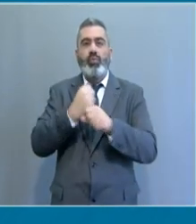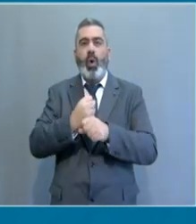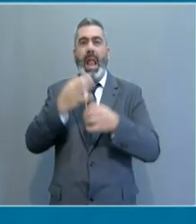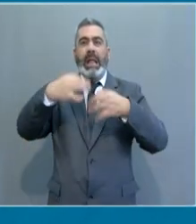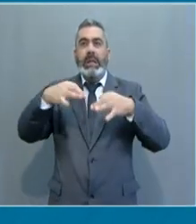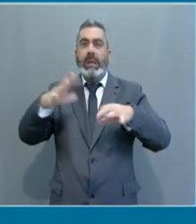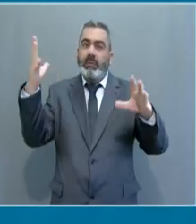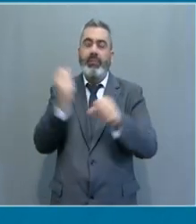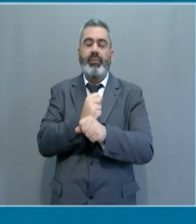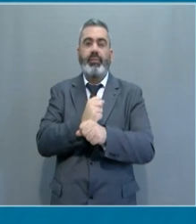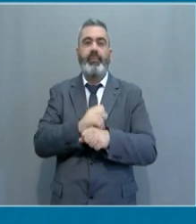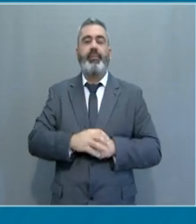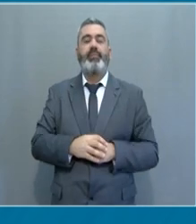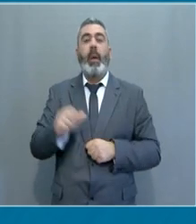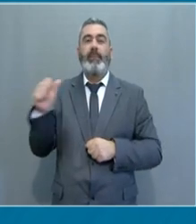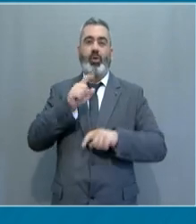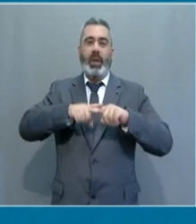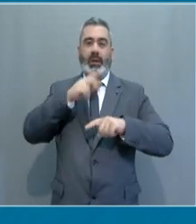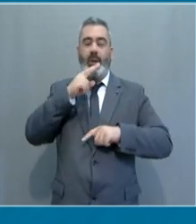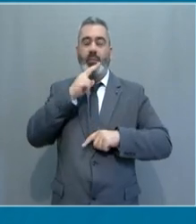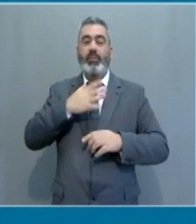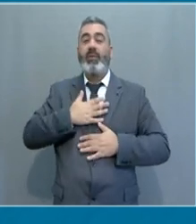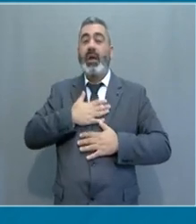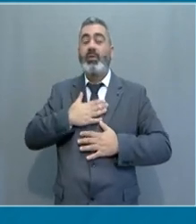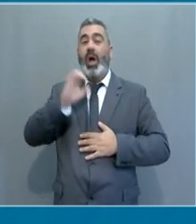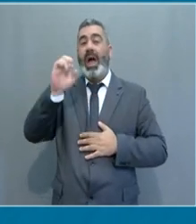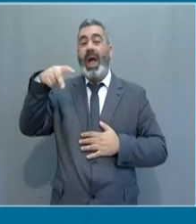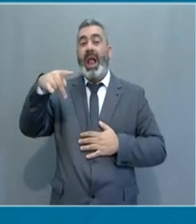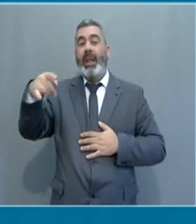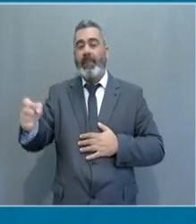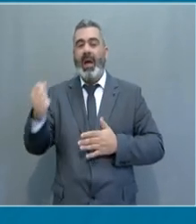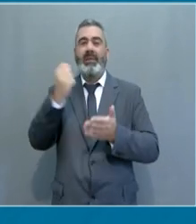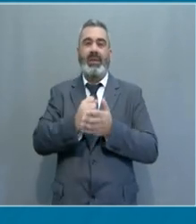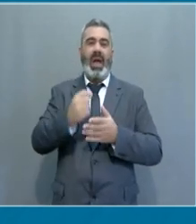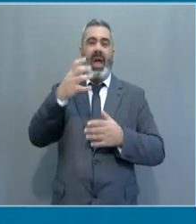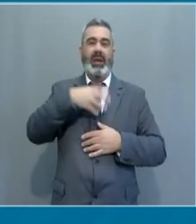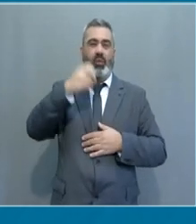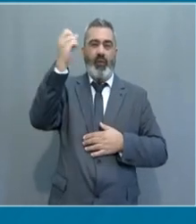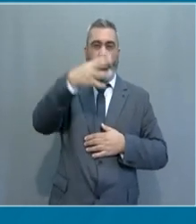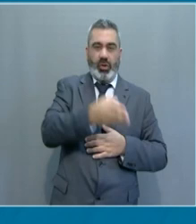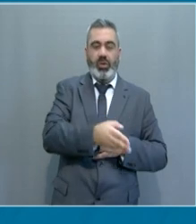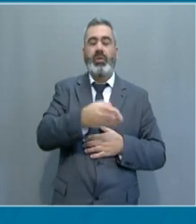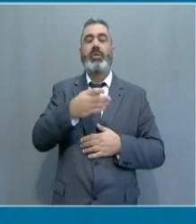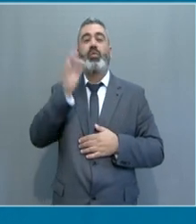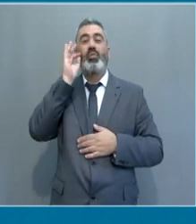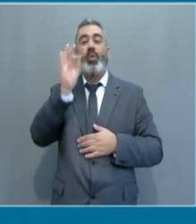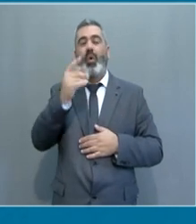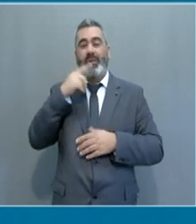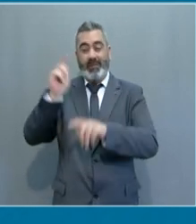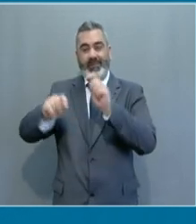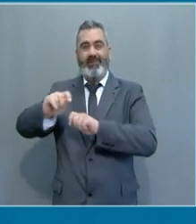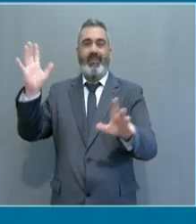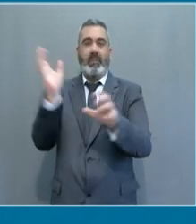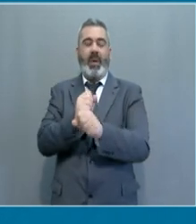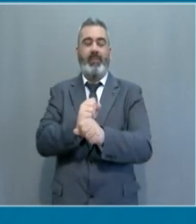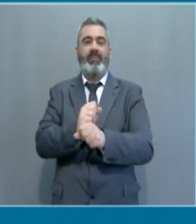solutions. Ευχαριστώ τους συναδέλφους από τα ΕΛΠΕ και την Ασπροφός για την καταλυτική του συμβολή στην επιτυχία του έργου.